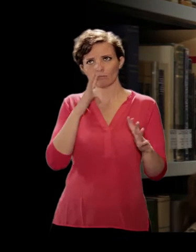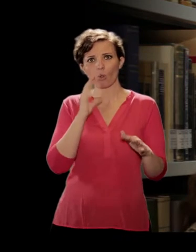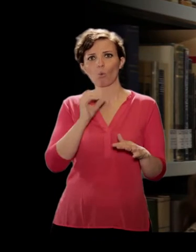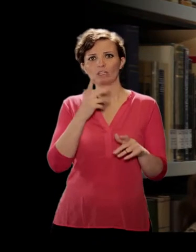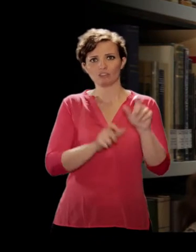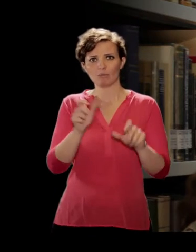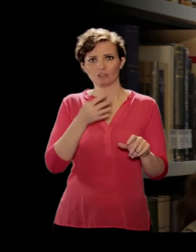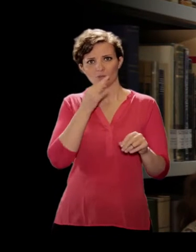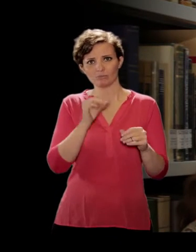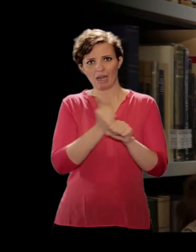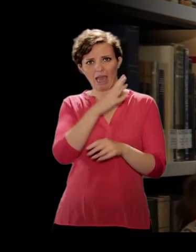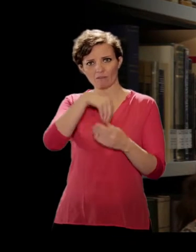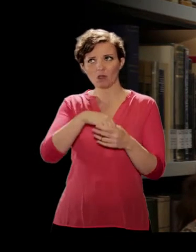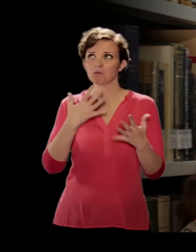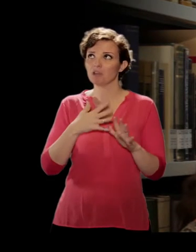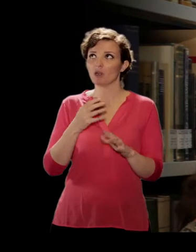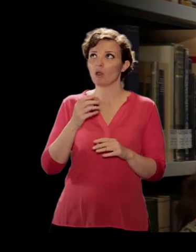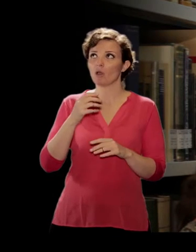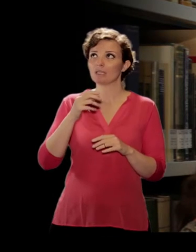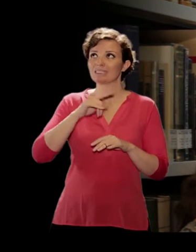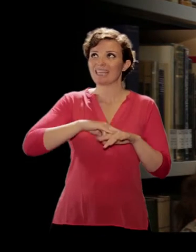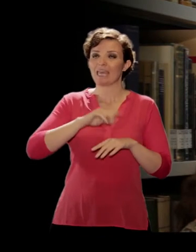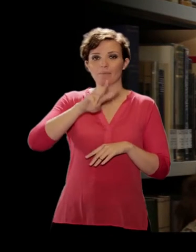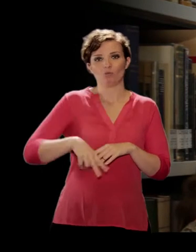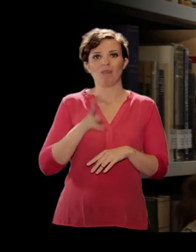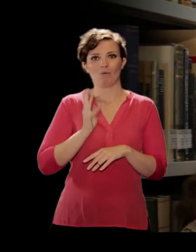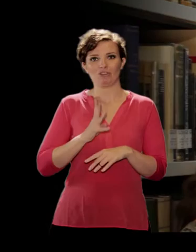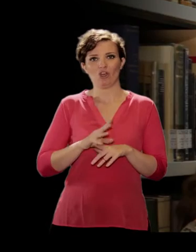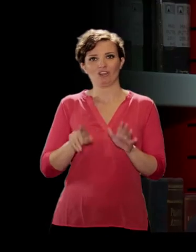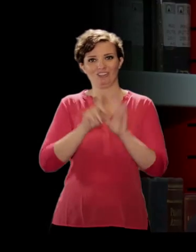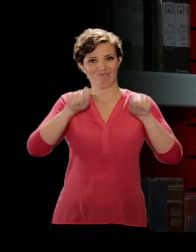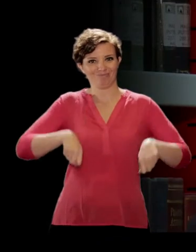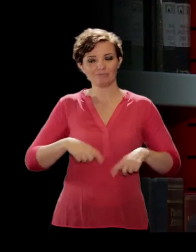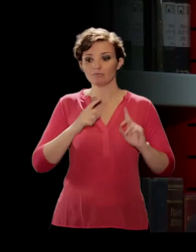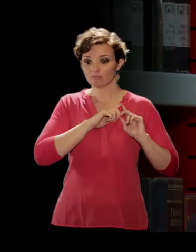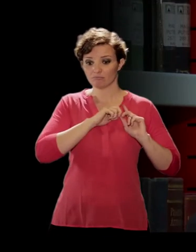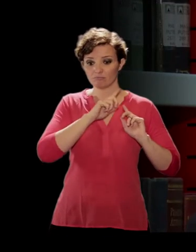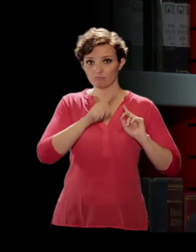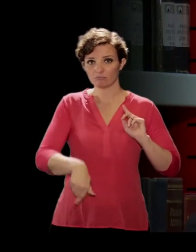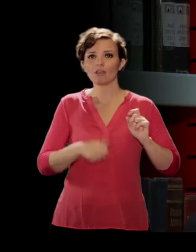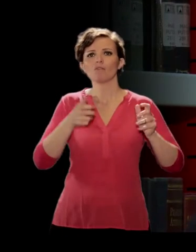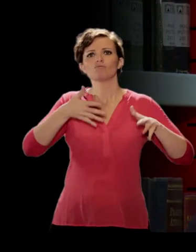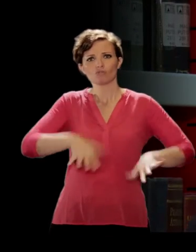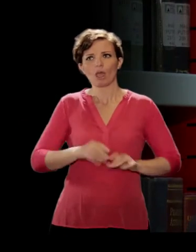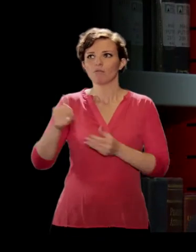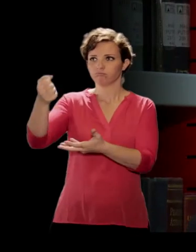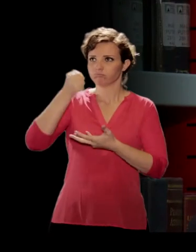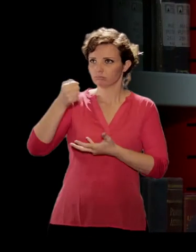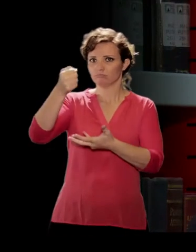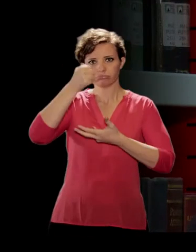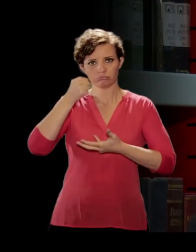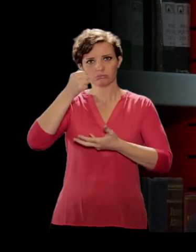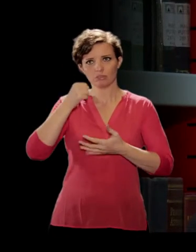15 persone, nasciamo fine del 2014, settembre 2014. Abbiamo già preso un round di